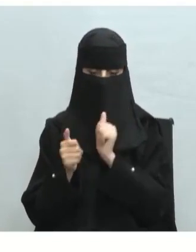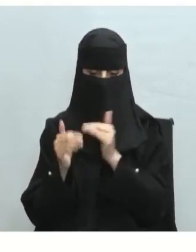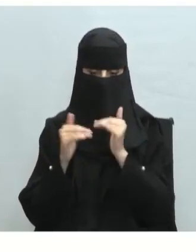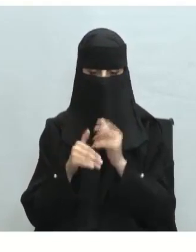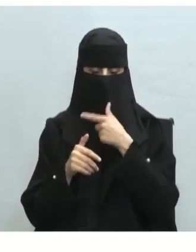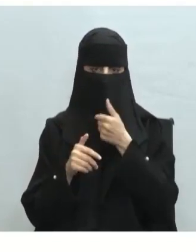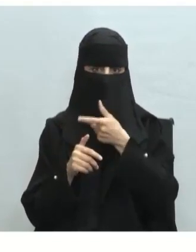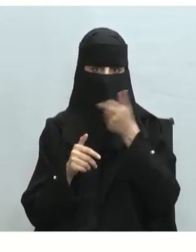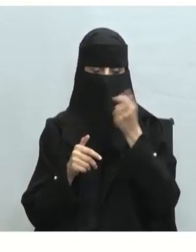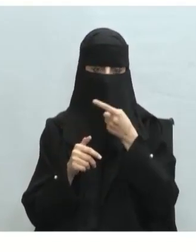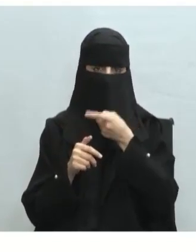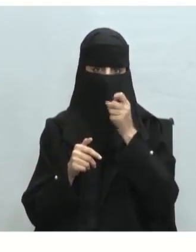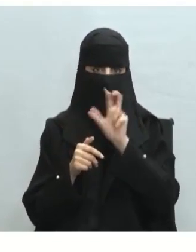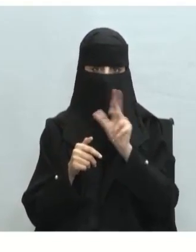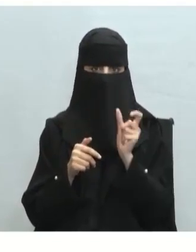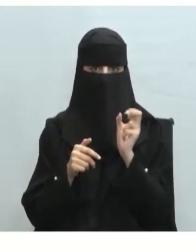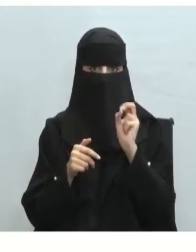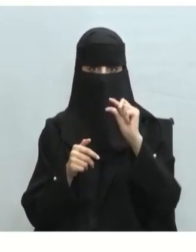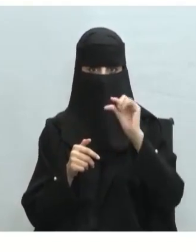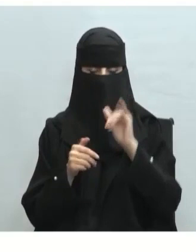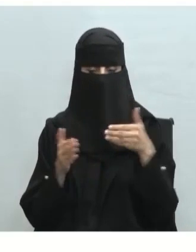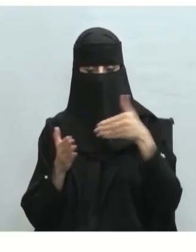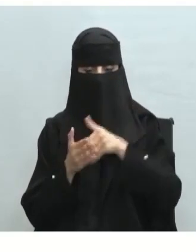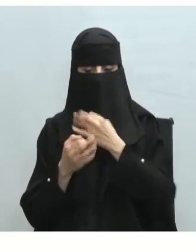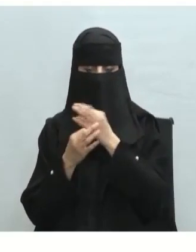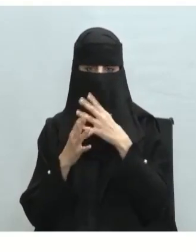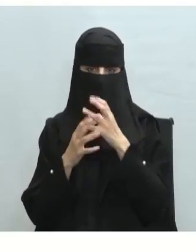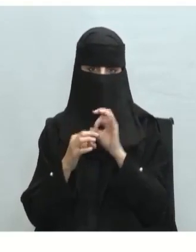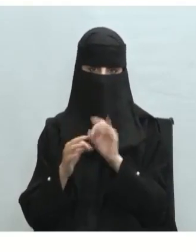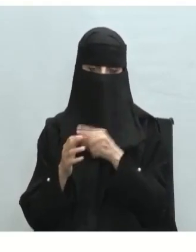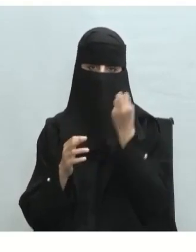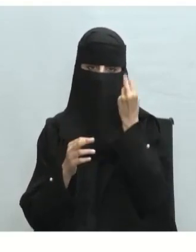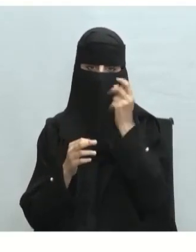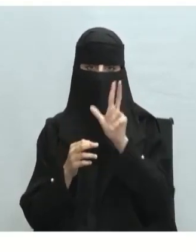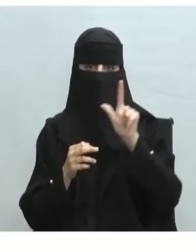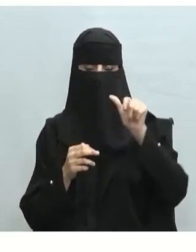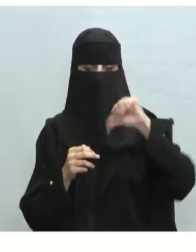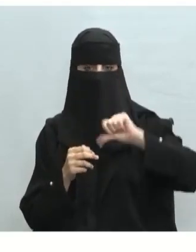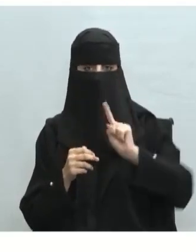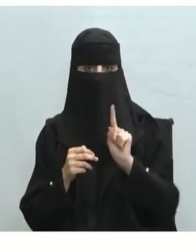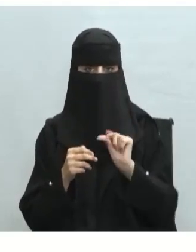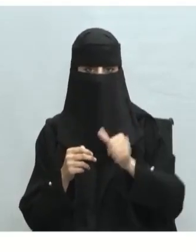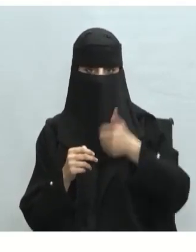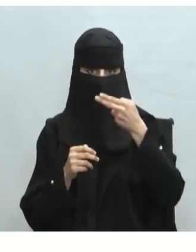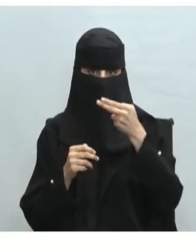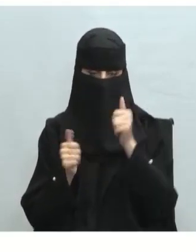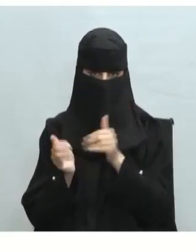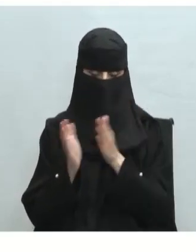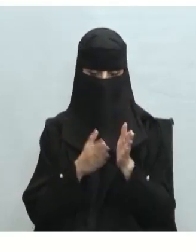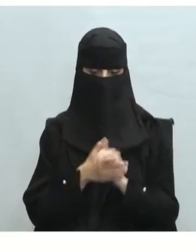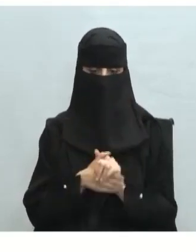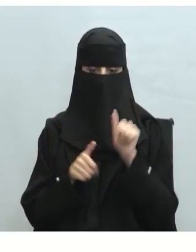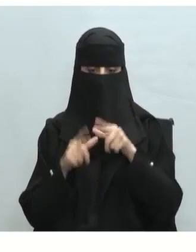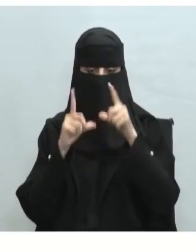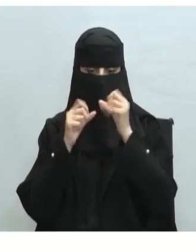هذا مستويات الفهم التي سبق ايضا وان تحدثنا عنها في الدروس السابقه هنا اثنان من خلال الصوره